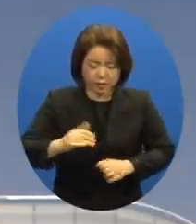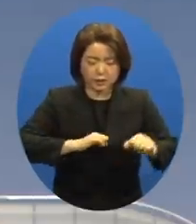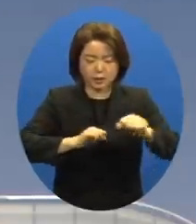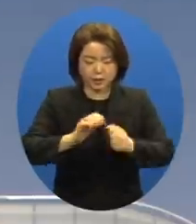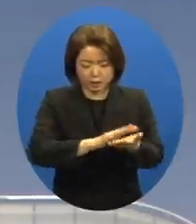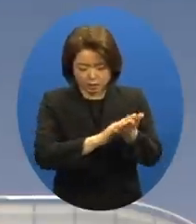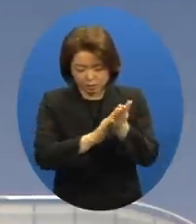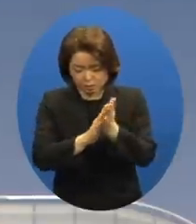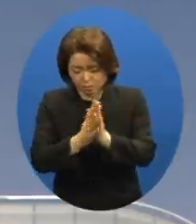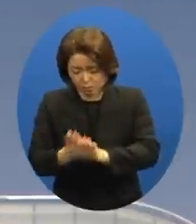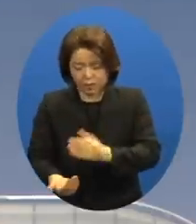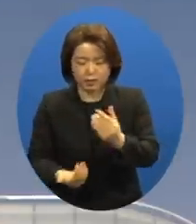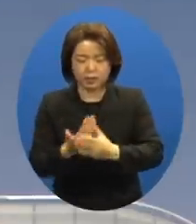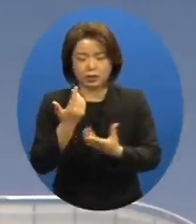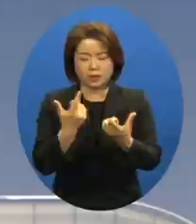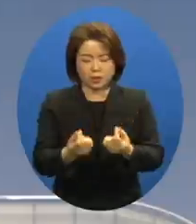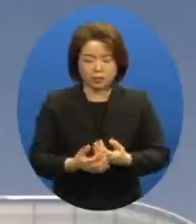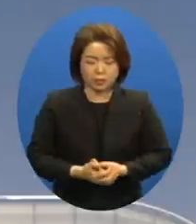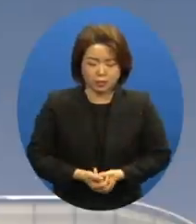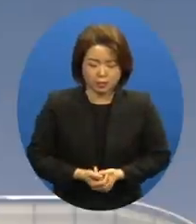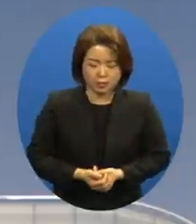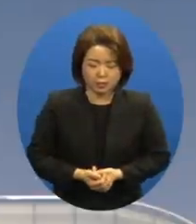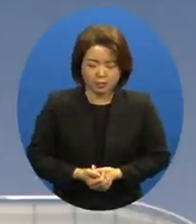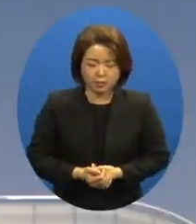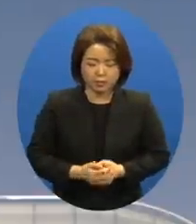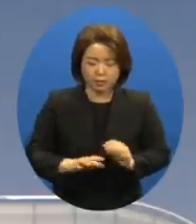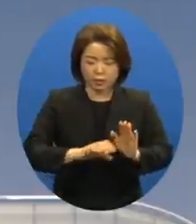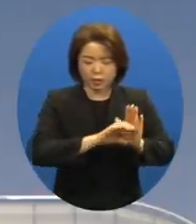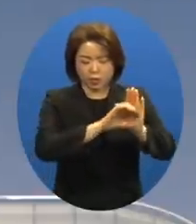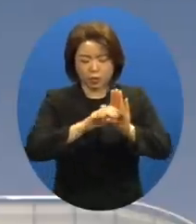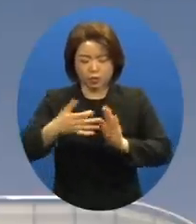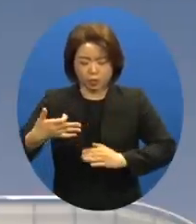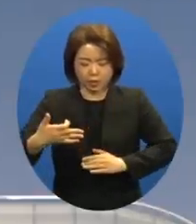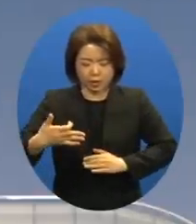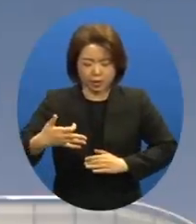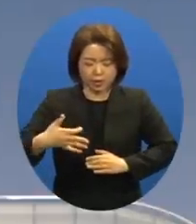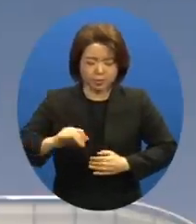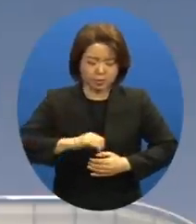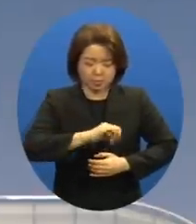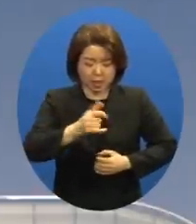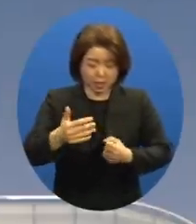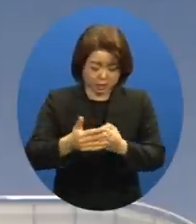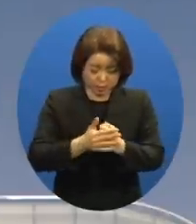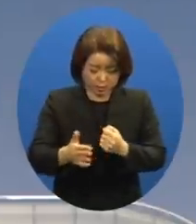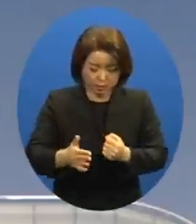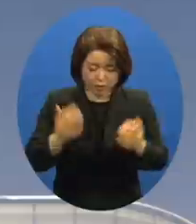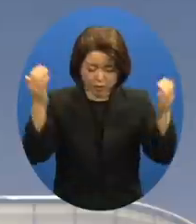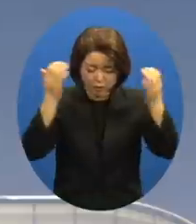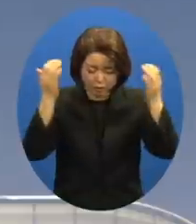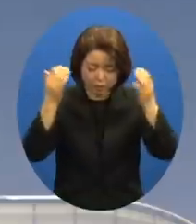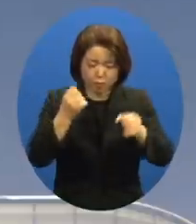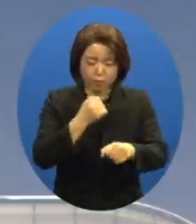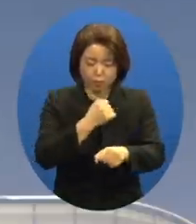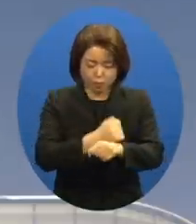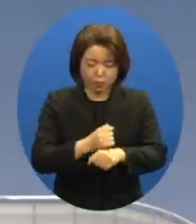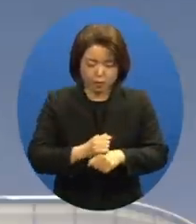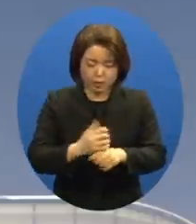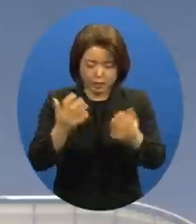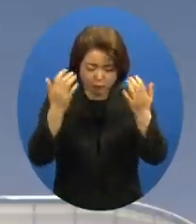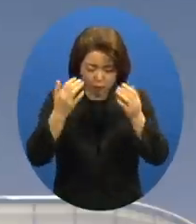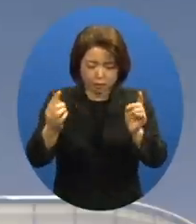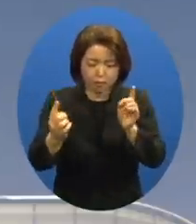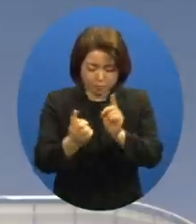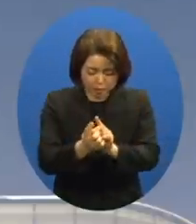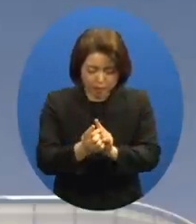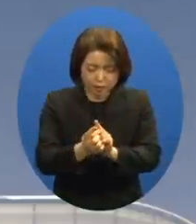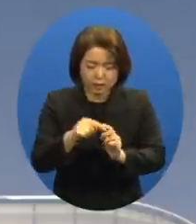일어나게 하여 주옵소서 코로나 7 바이러스로 인해서 고생하는 또 고통을 당하는